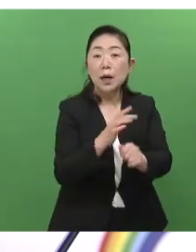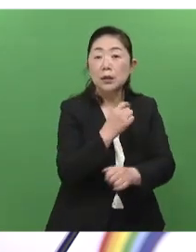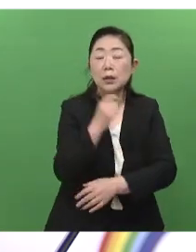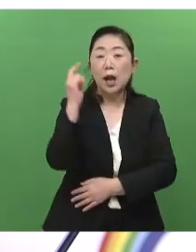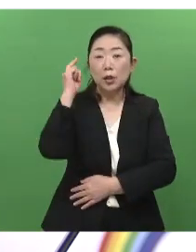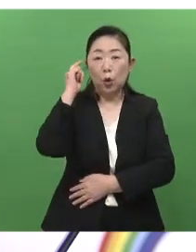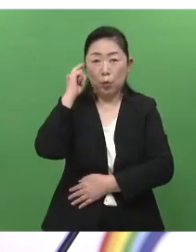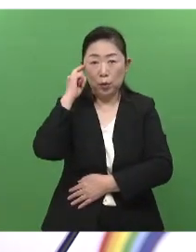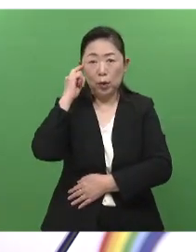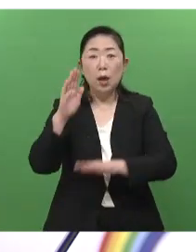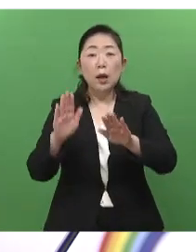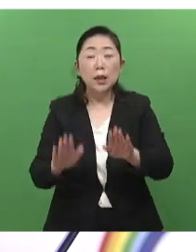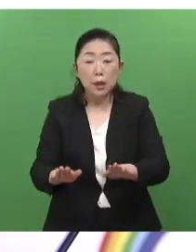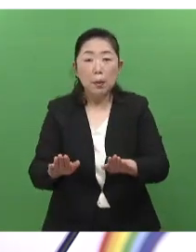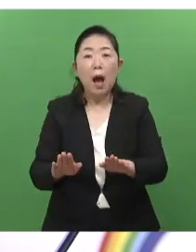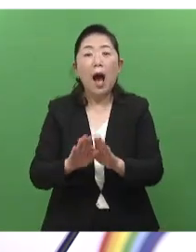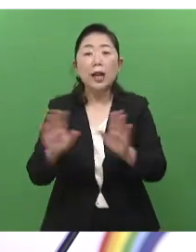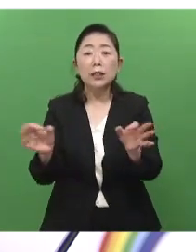ことを今